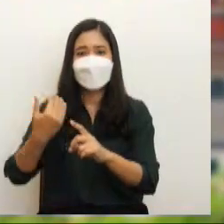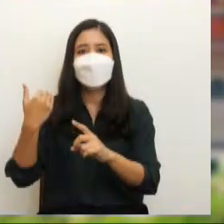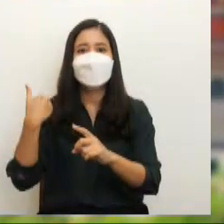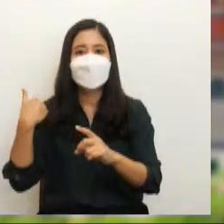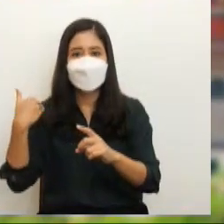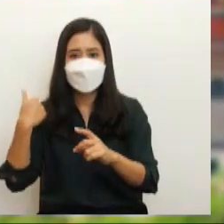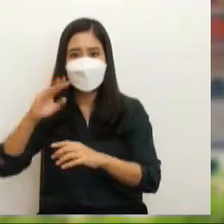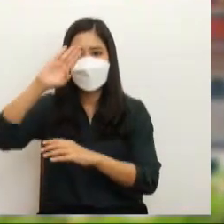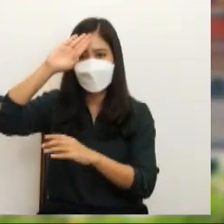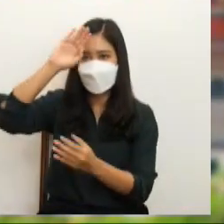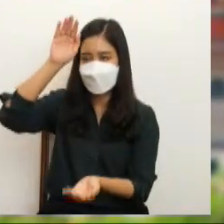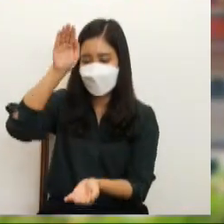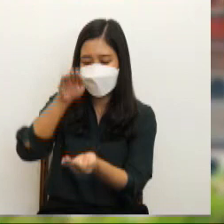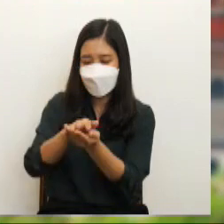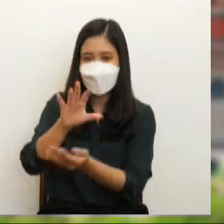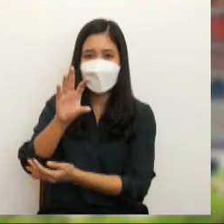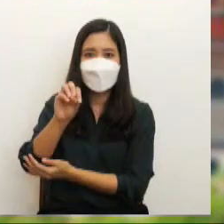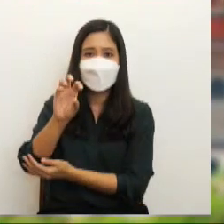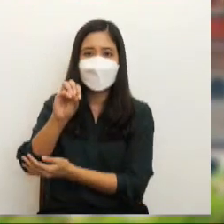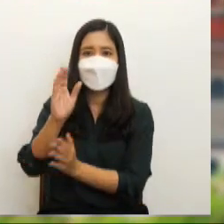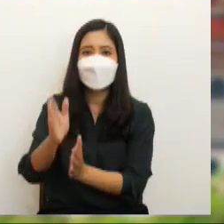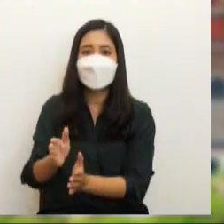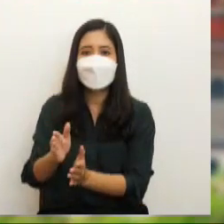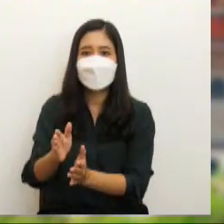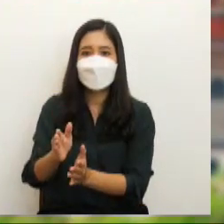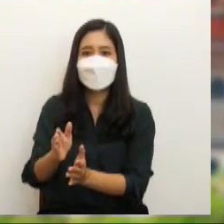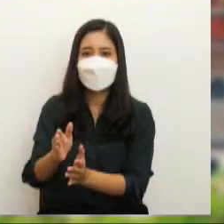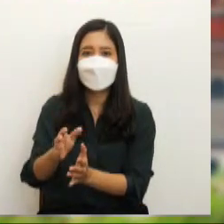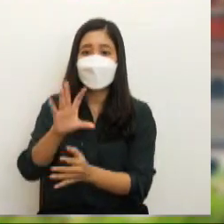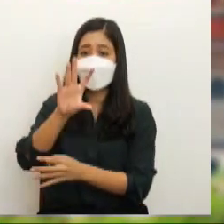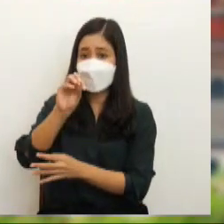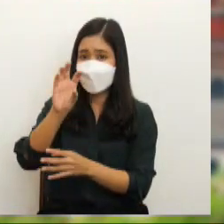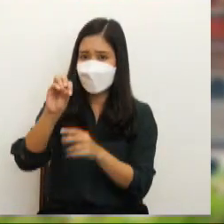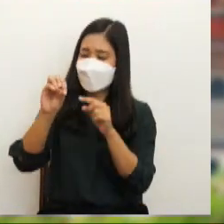มีคนป่วยอยู่ราว50คนต้องบอกว่า50คนเนี่ย